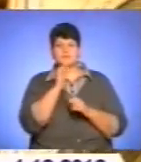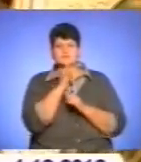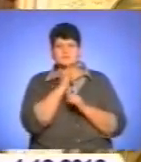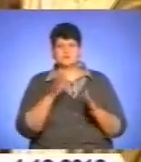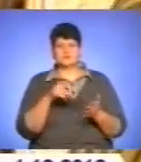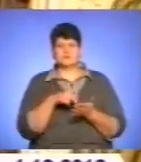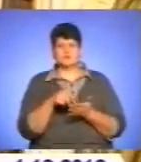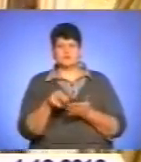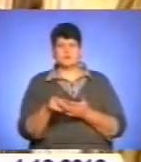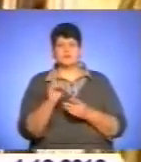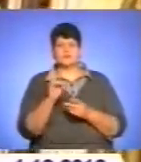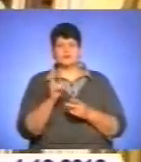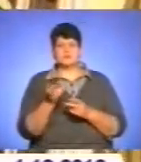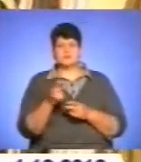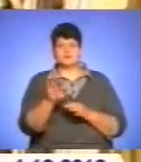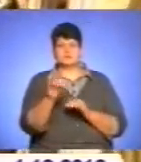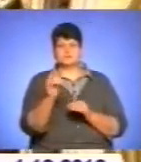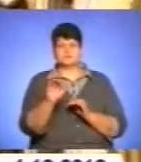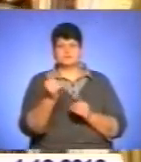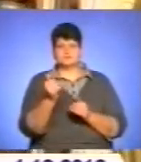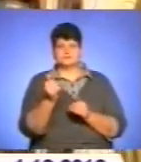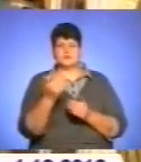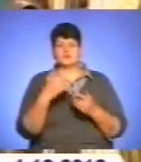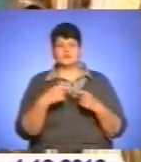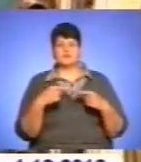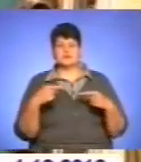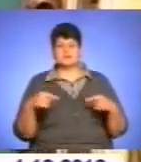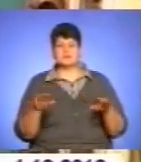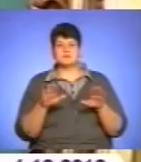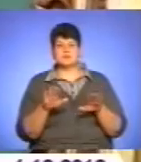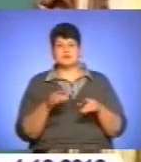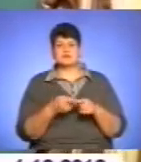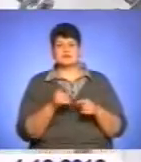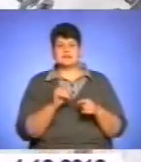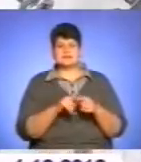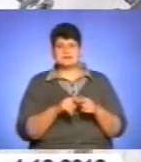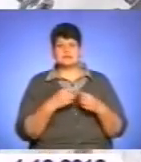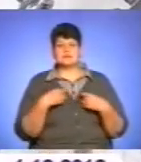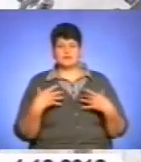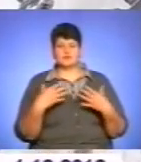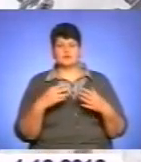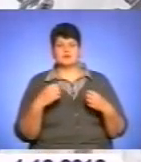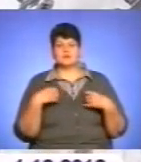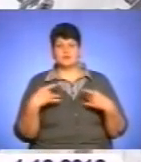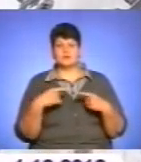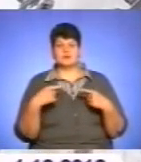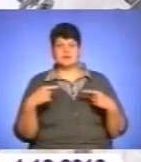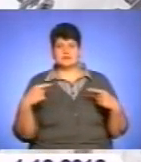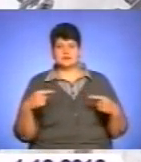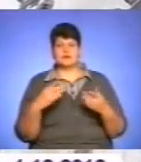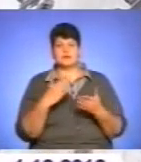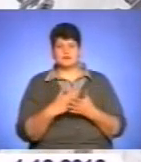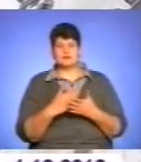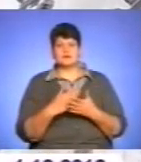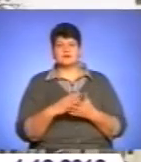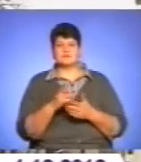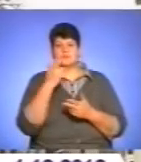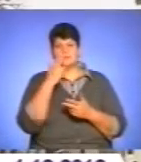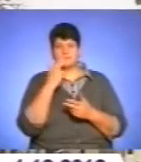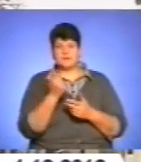якщо хтось прийде щось позичати. І хоча у різних місцевостях це свято святкують по-різному, скрізь зберігається один звичай –